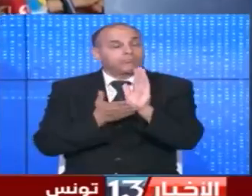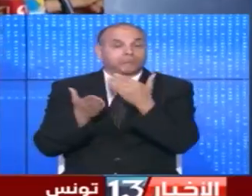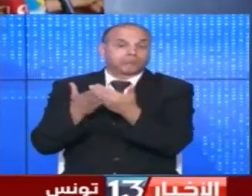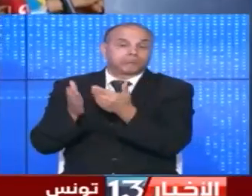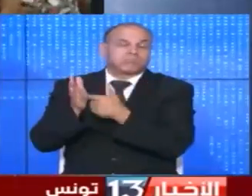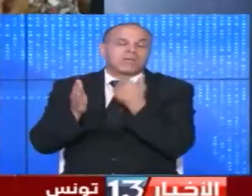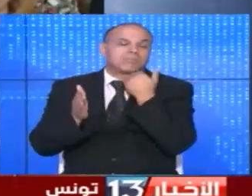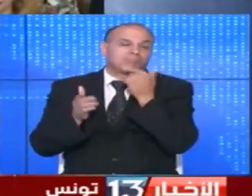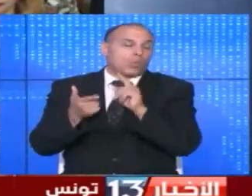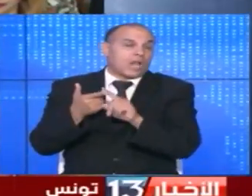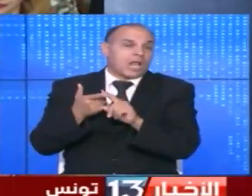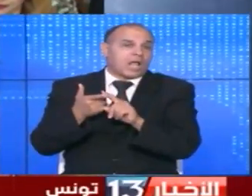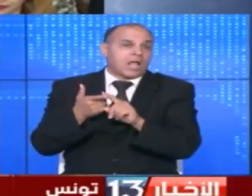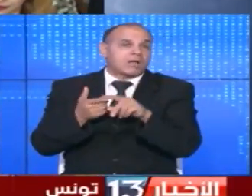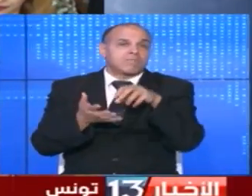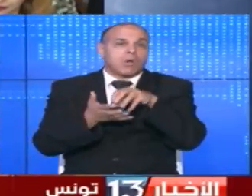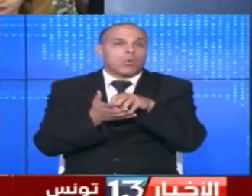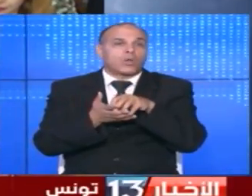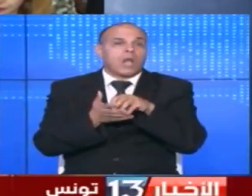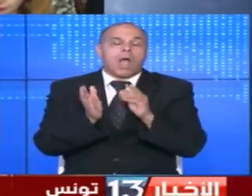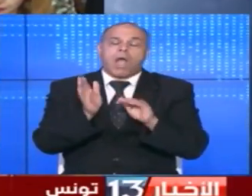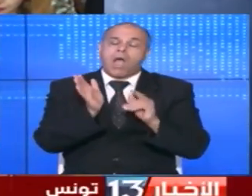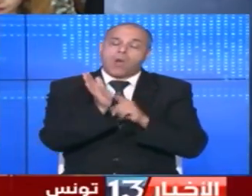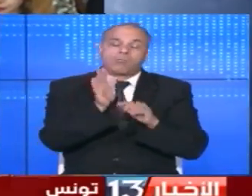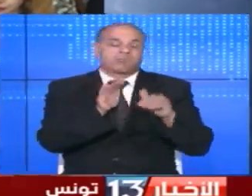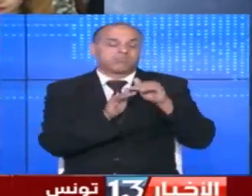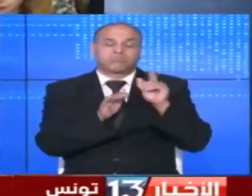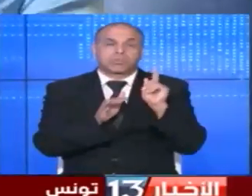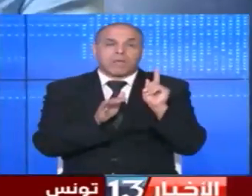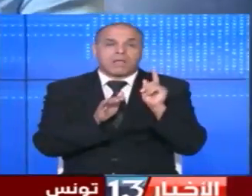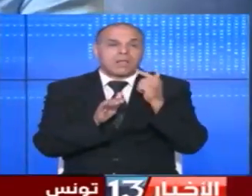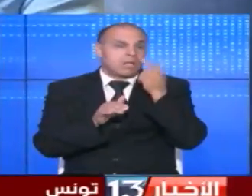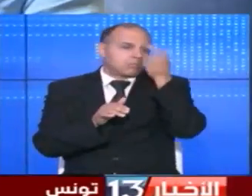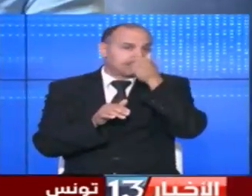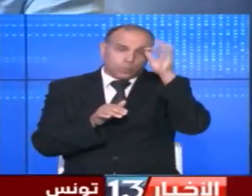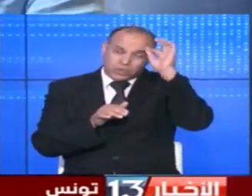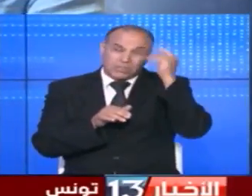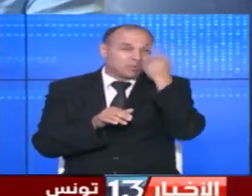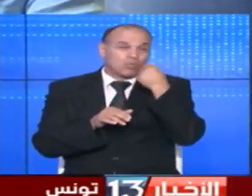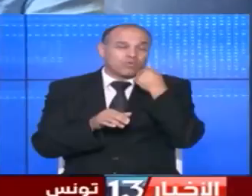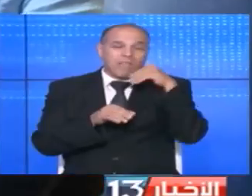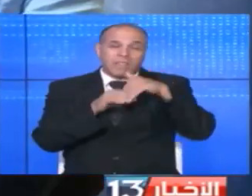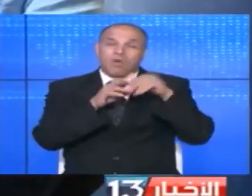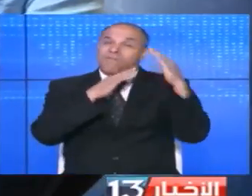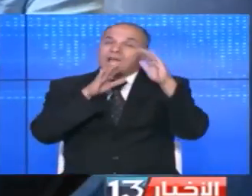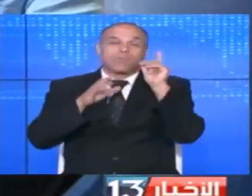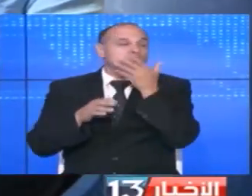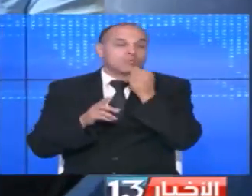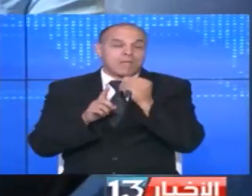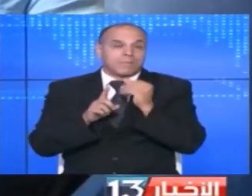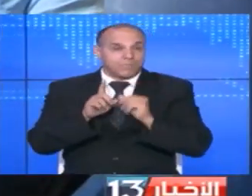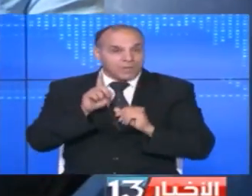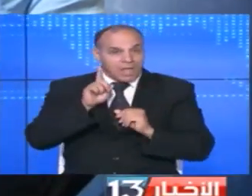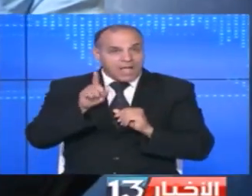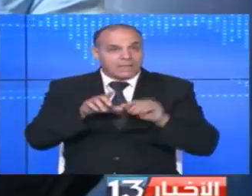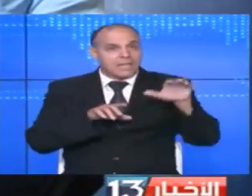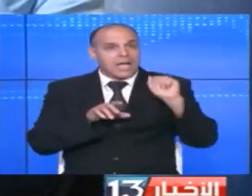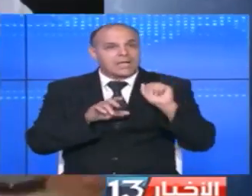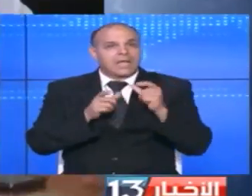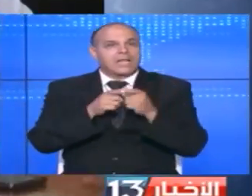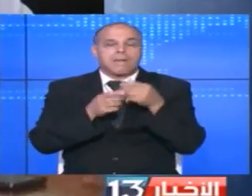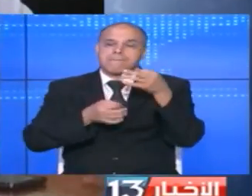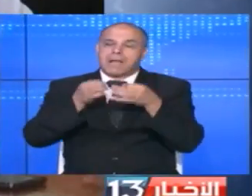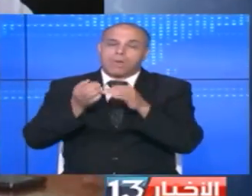نسيء للتموقع فوق القانون لا يخدم ضروره صوره تونس في الداخل والخارج وادعت الهياكل